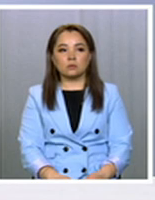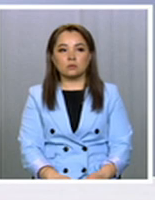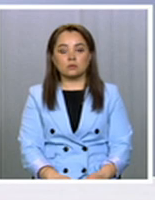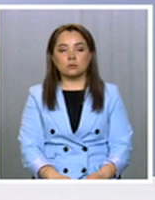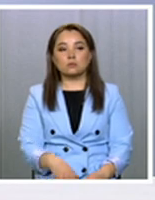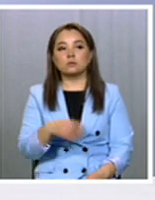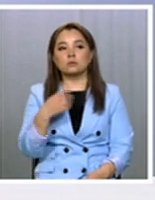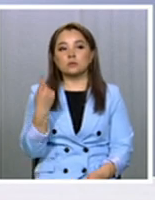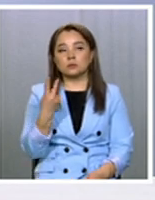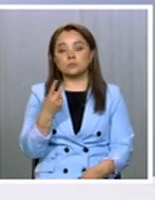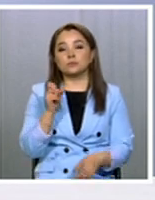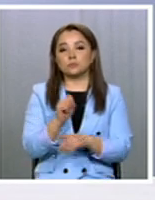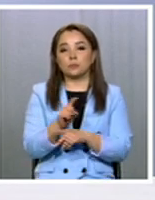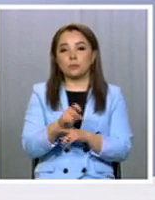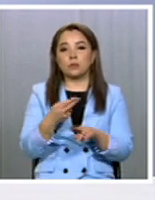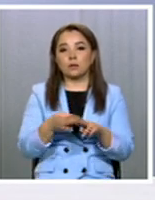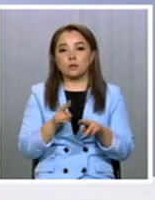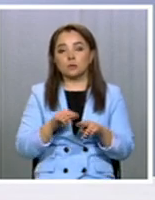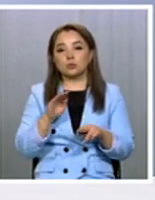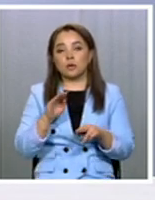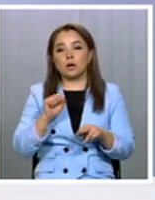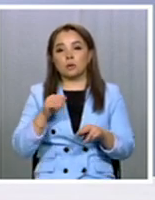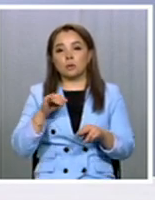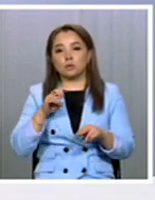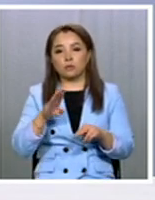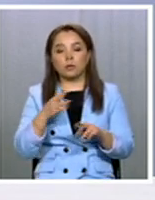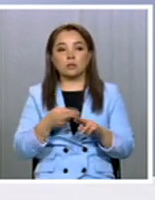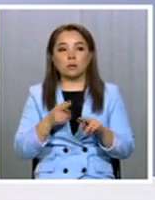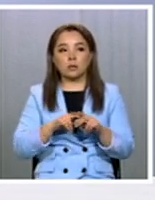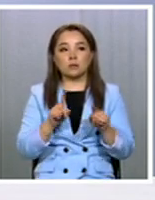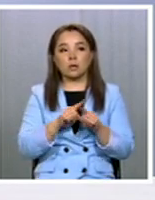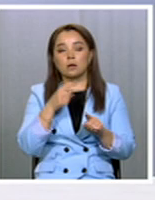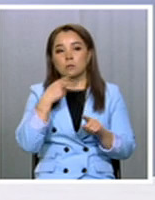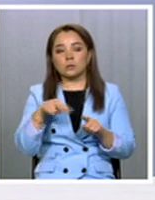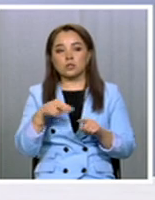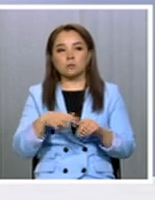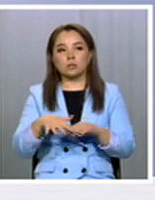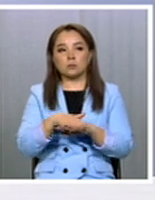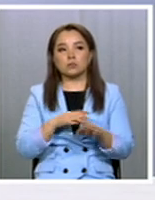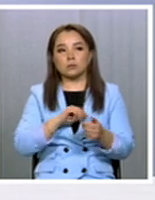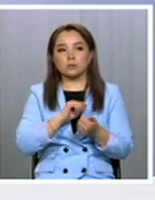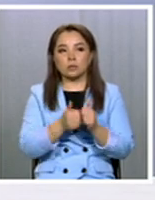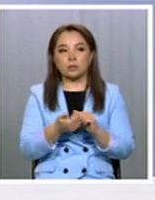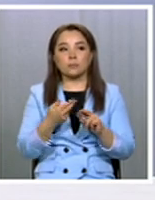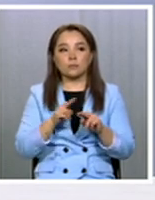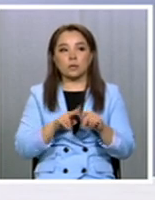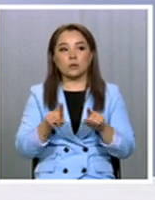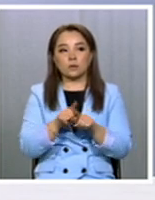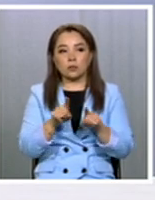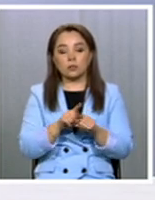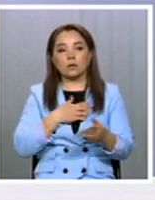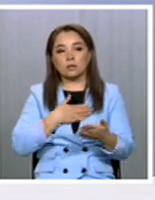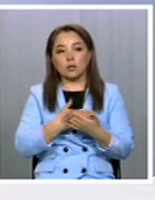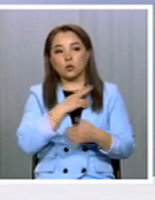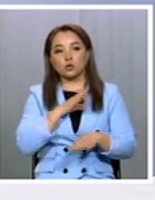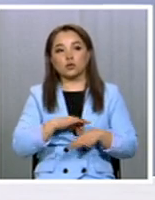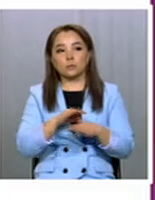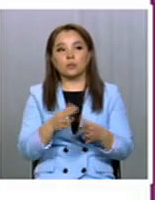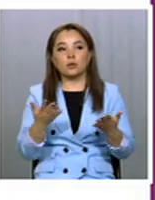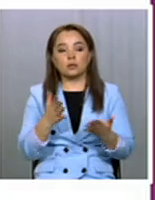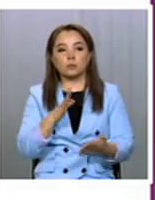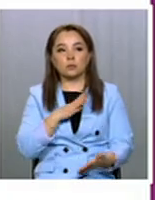Екінші тапсырма. Жүсіпбек Аймауытов әдебиетпен қатар қай саланы дамытуға қызмет етті?